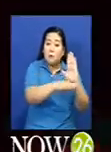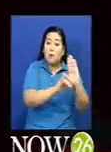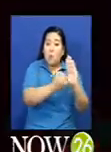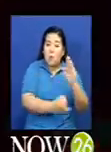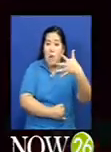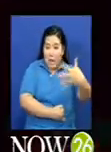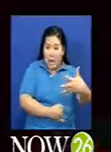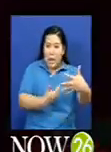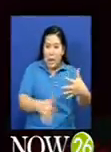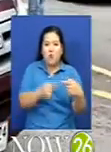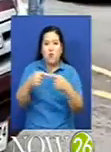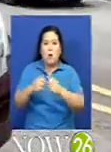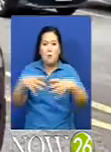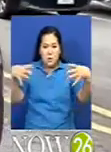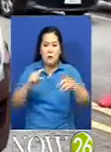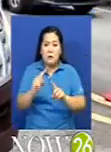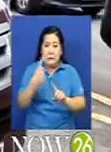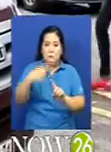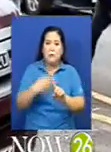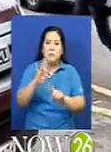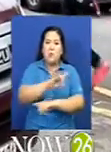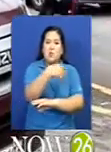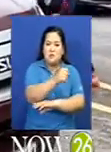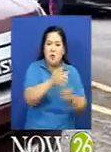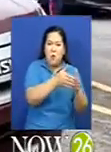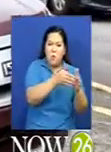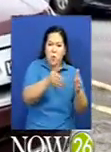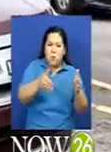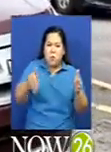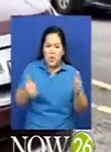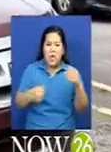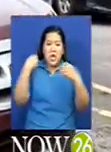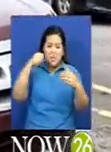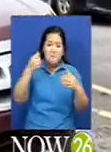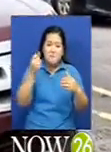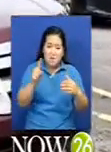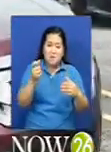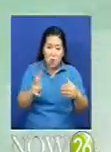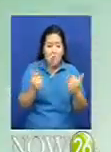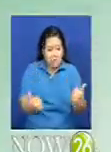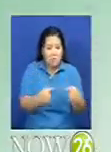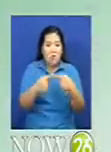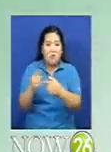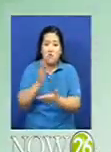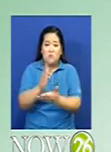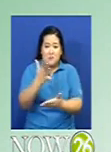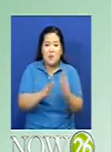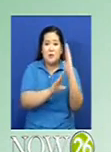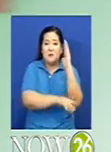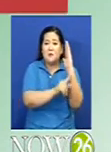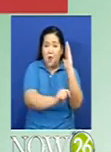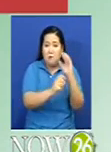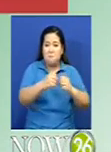ระเบิดอย่างที่บอกนะคะตั้งแต่วันที่10สิงหานะคะแล้วหลังจากนั้นก็ไล่เลยค่ะมีเหตุการณ์ระเบิดตามต่อมาตั้งแต่จังหวัดตรังน